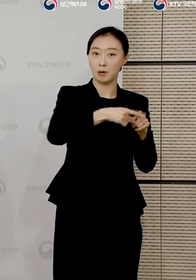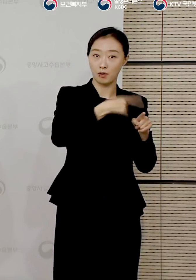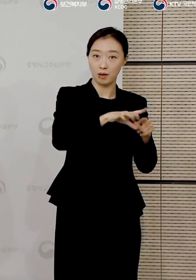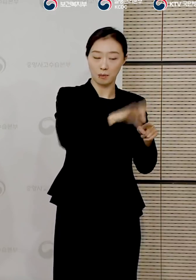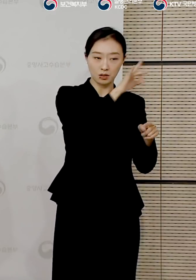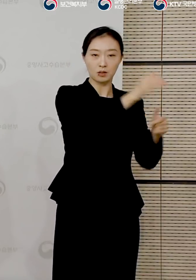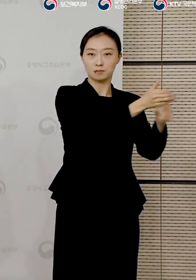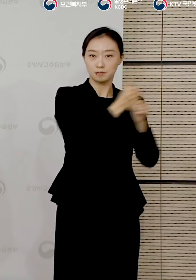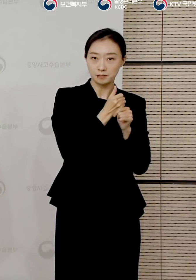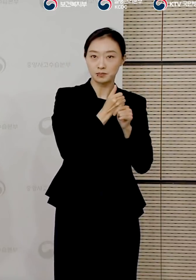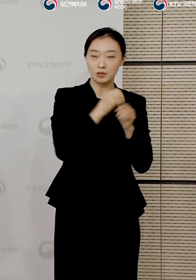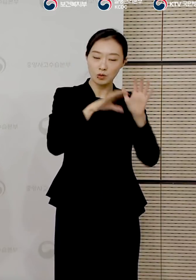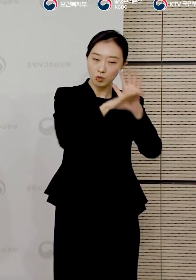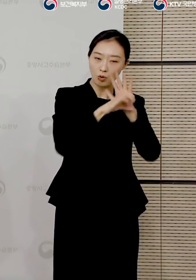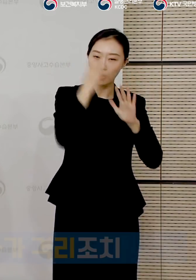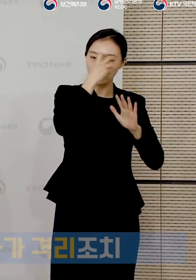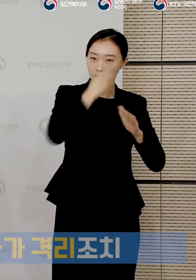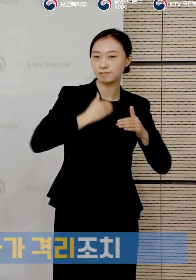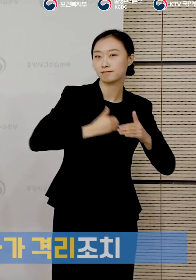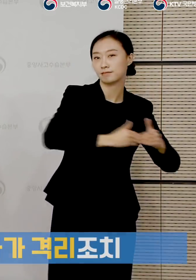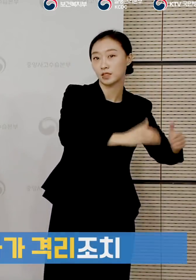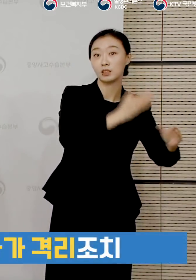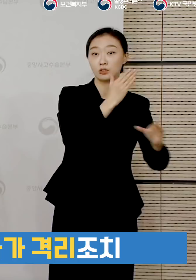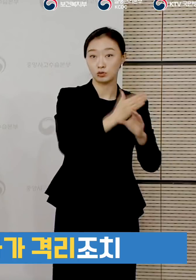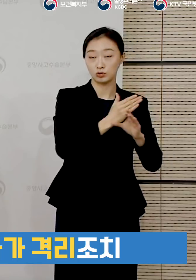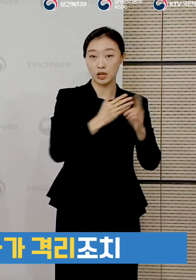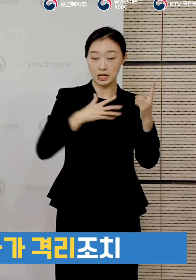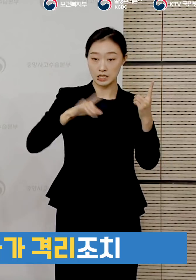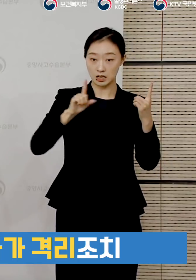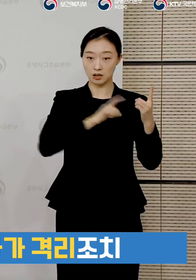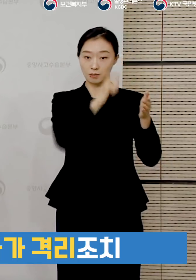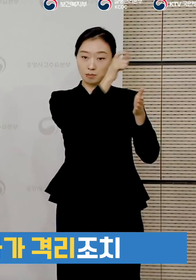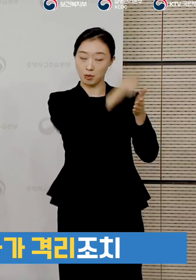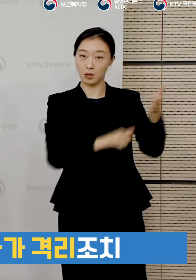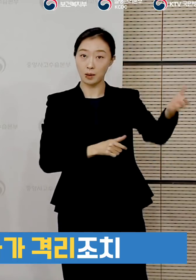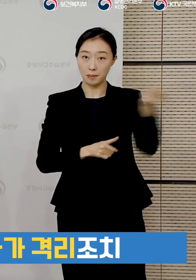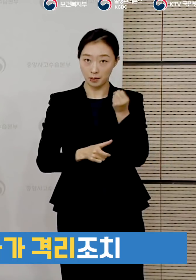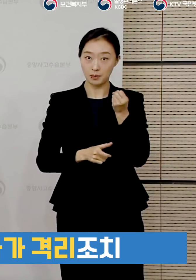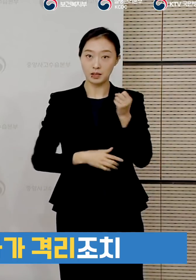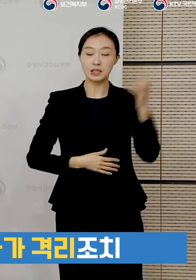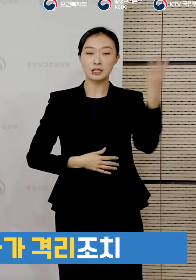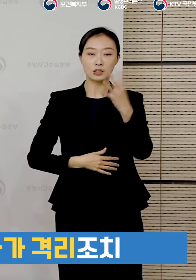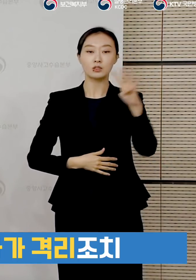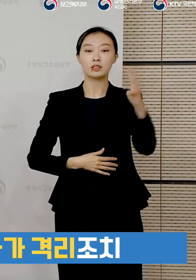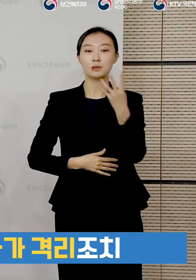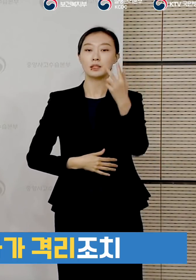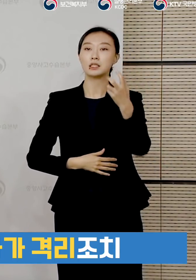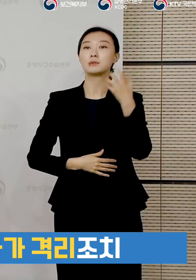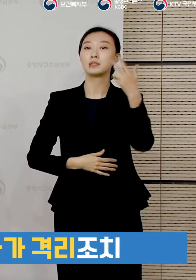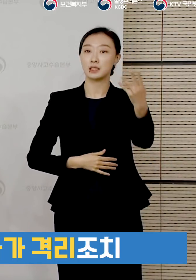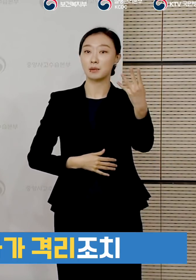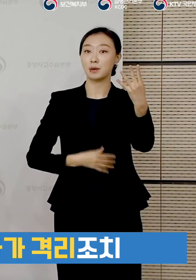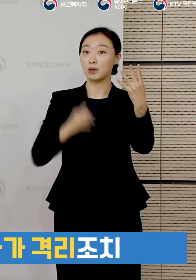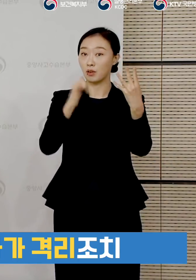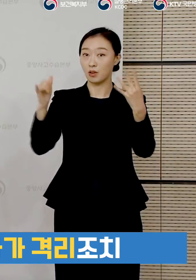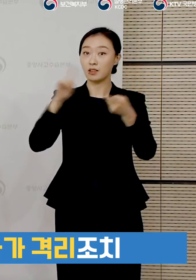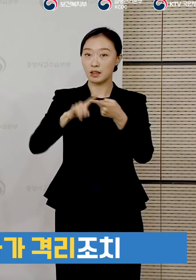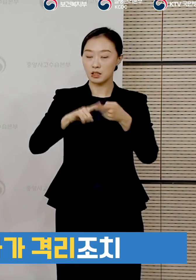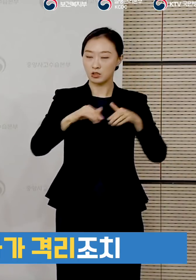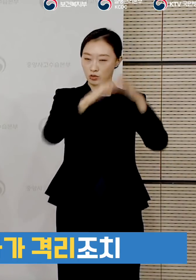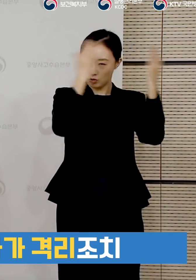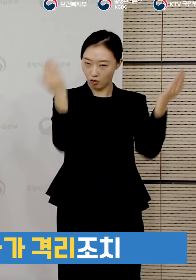실시하도록 진행하고 있습니다. 우선 1차로 명단을 확보한 4,474명에 대하여